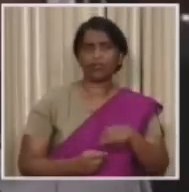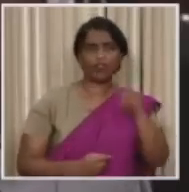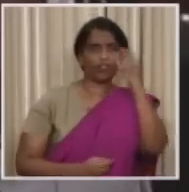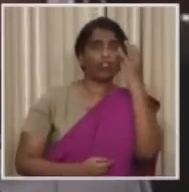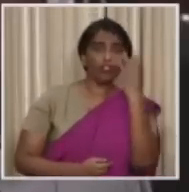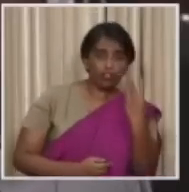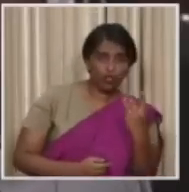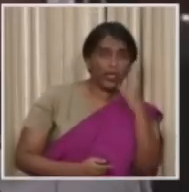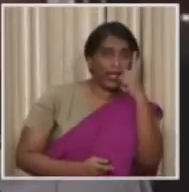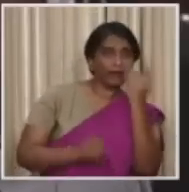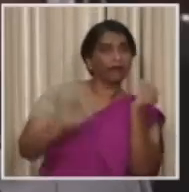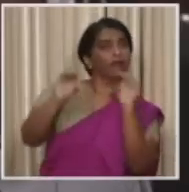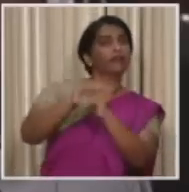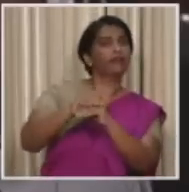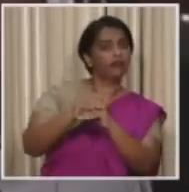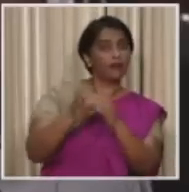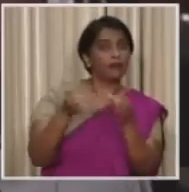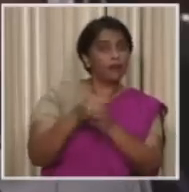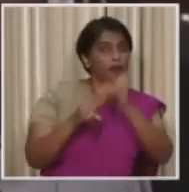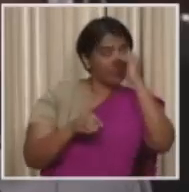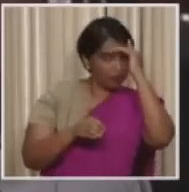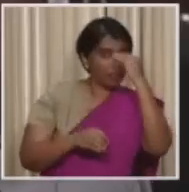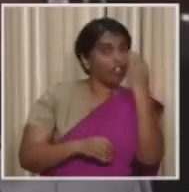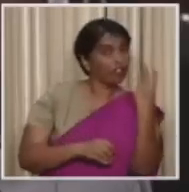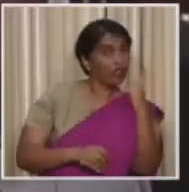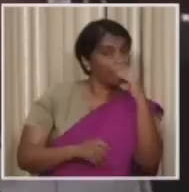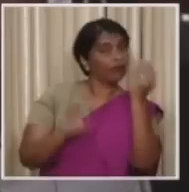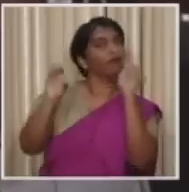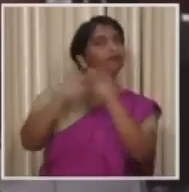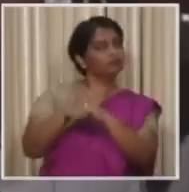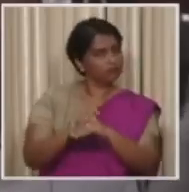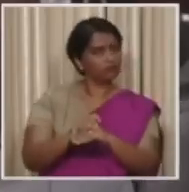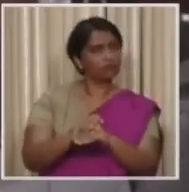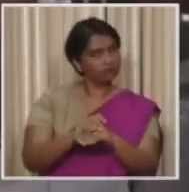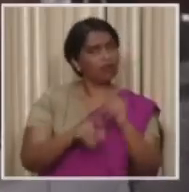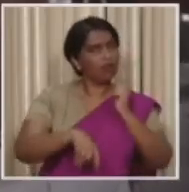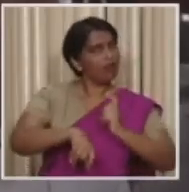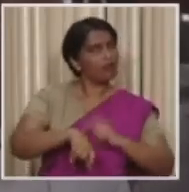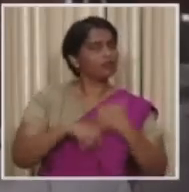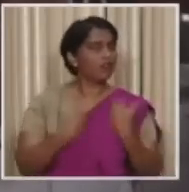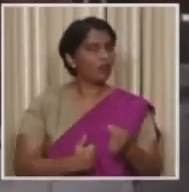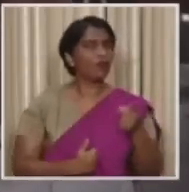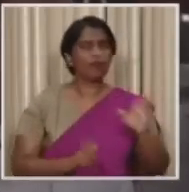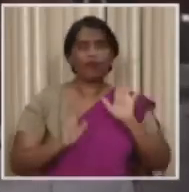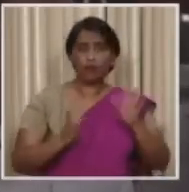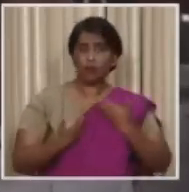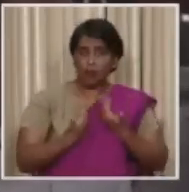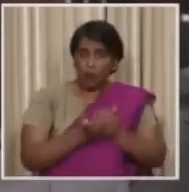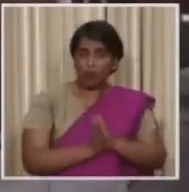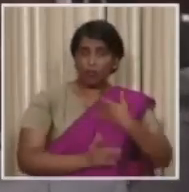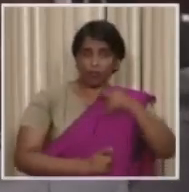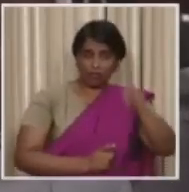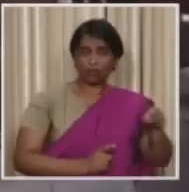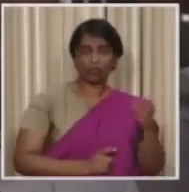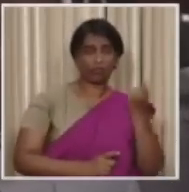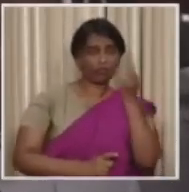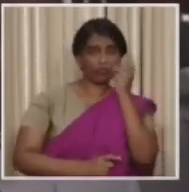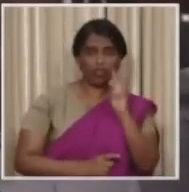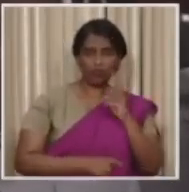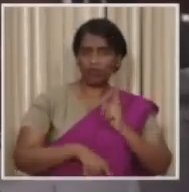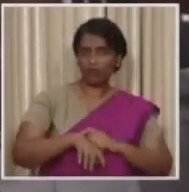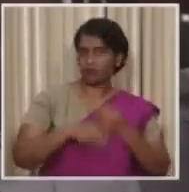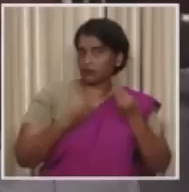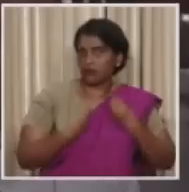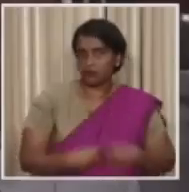දෙනාටත් එක්කෙනෙක් ඉන්නවා මේ පාර්ලිමේන්තුවේ. 3 දිනාටත් එක්කෙනෙක් ලැබෙනවා ඔවුන්ට අවස්ථාව ලැබෙනවා එතකොට අපි 13 දිනකට ඒ අවස්ථාව අහිමි කිරීම